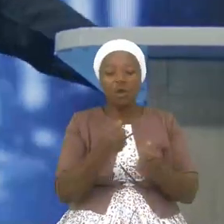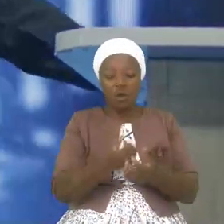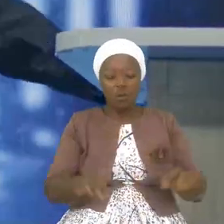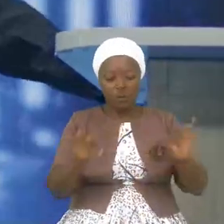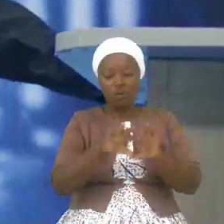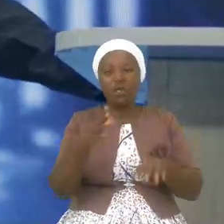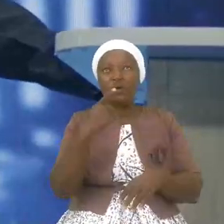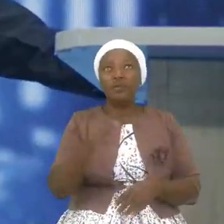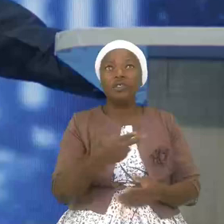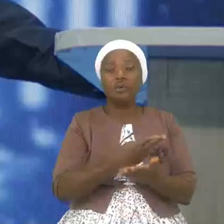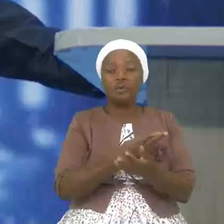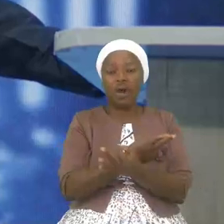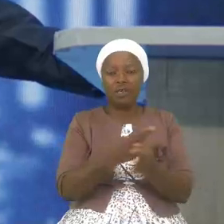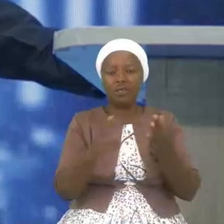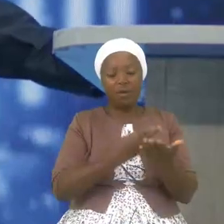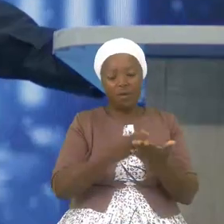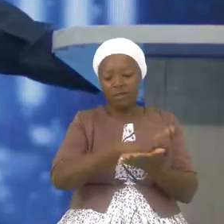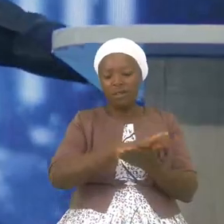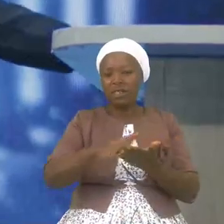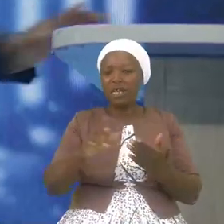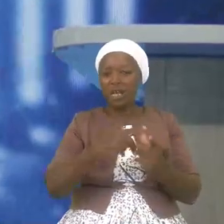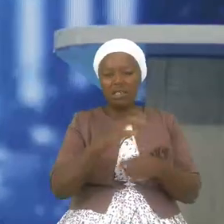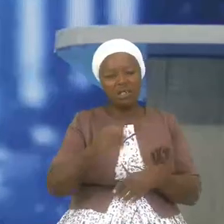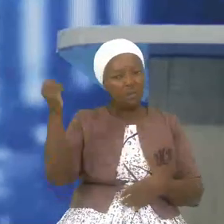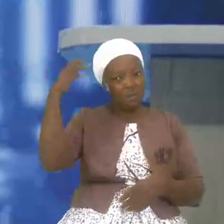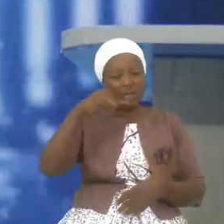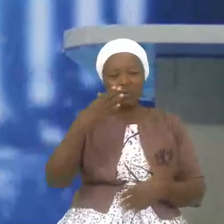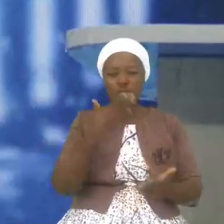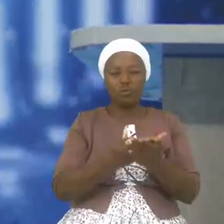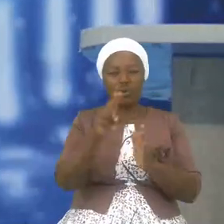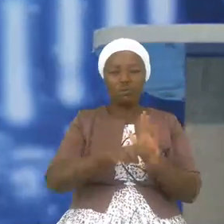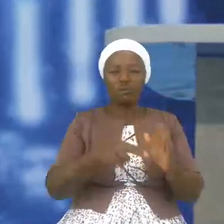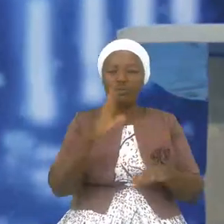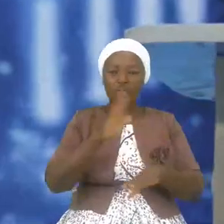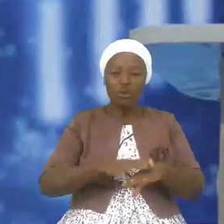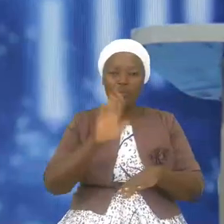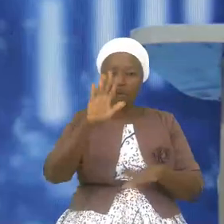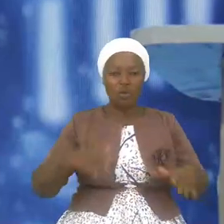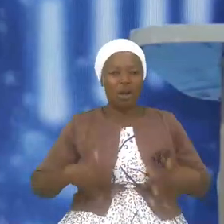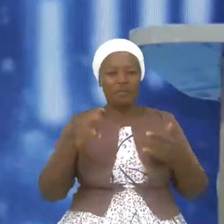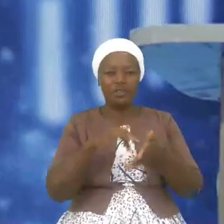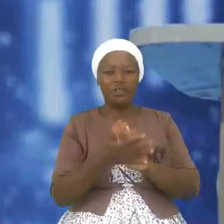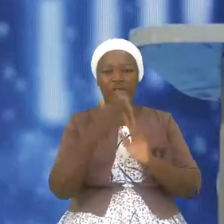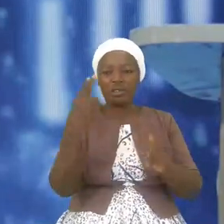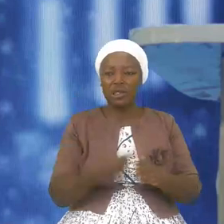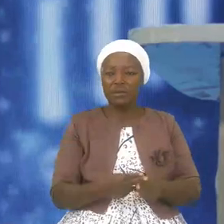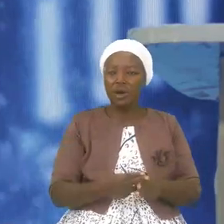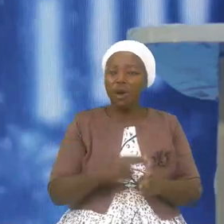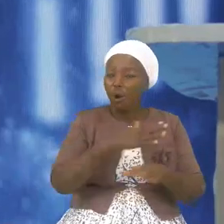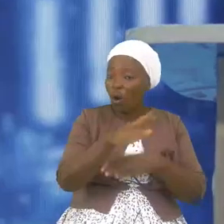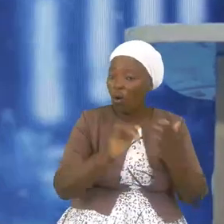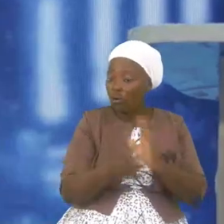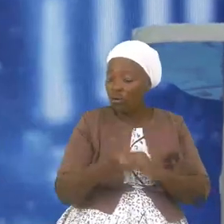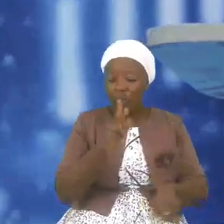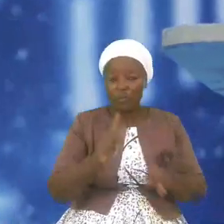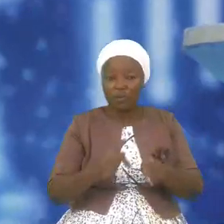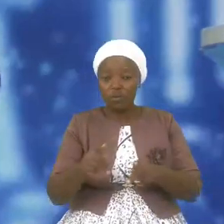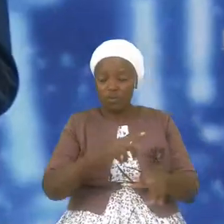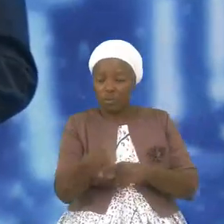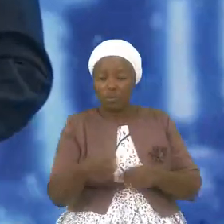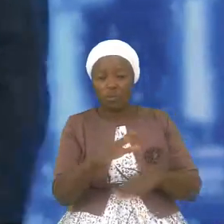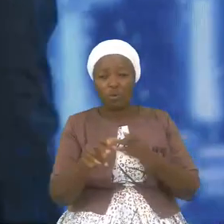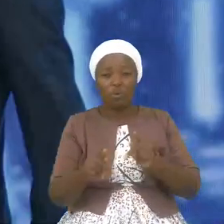justice. Digne de sa grâce. Et de sa bonté dans ta vie. Les autres, ceux